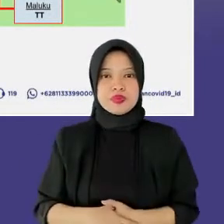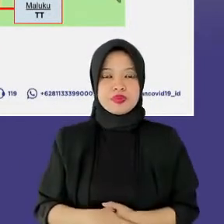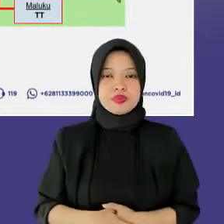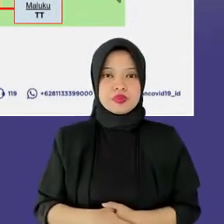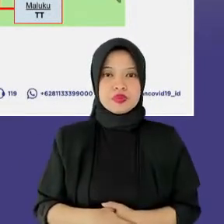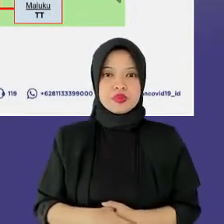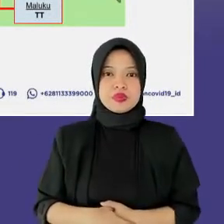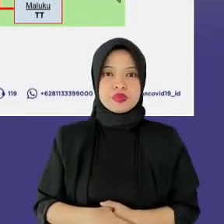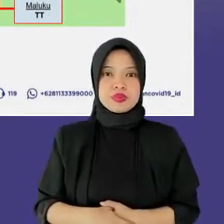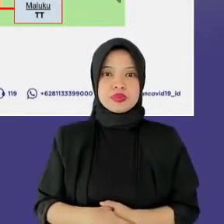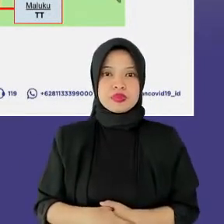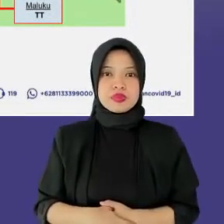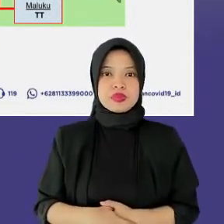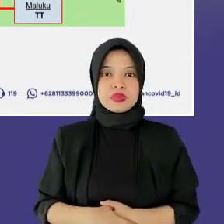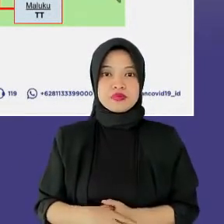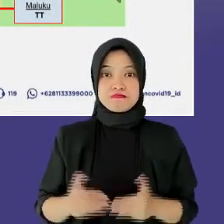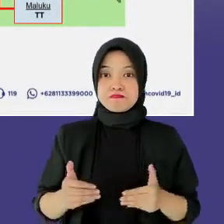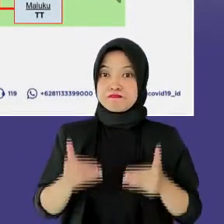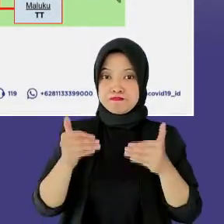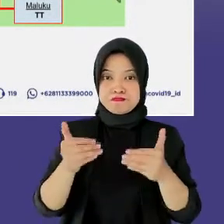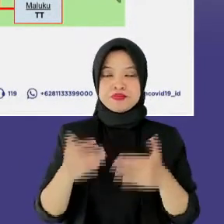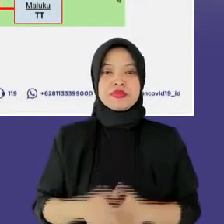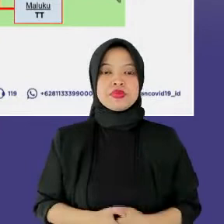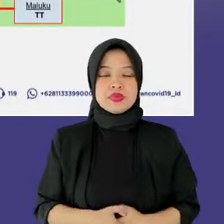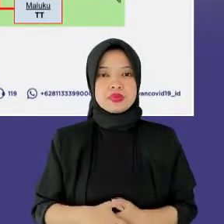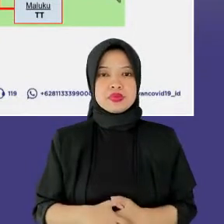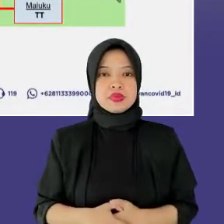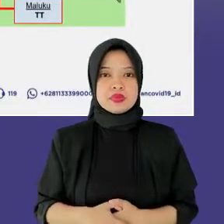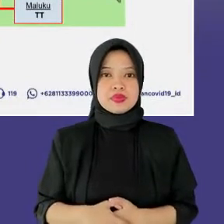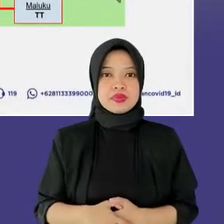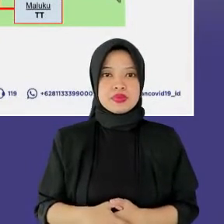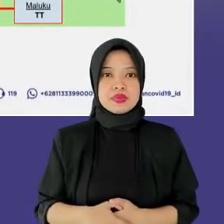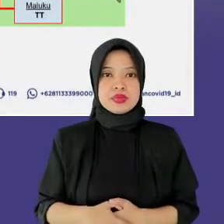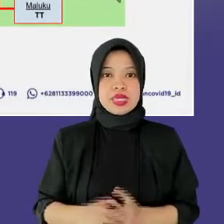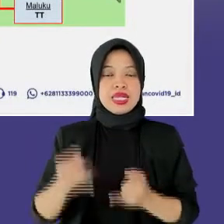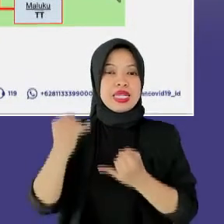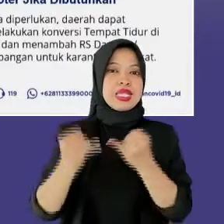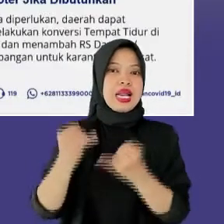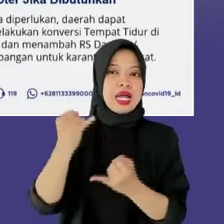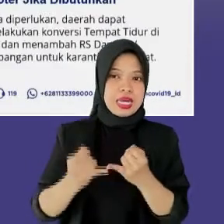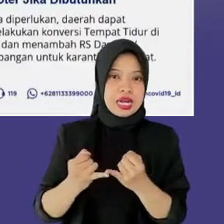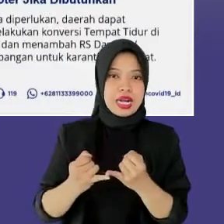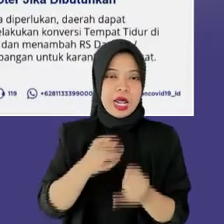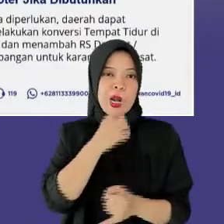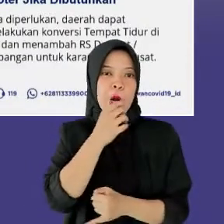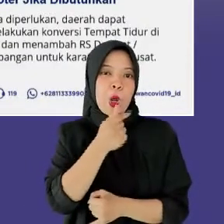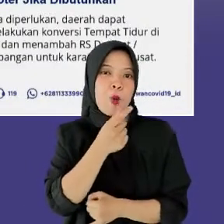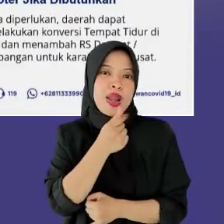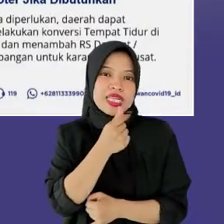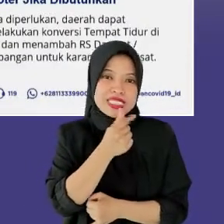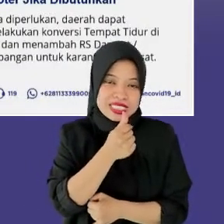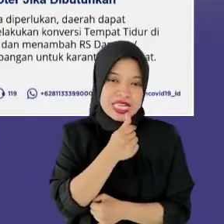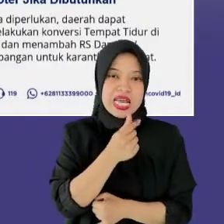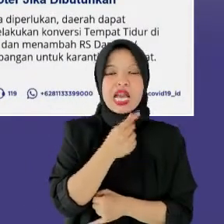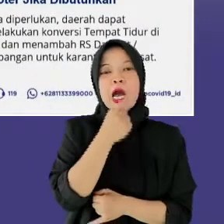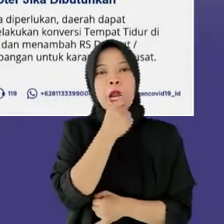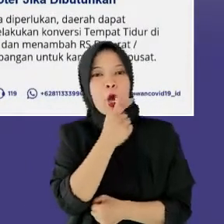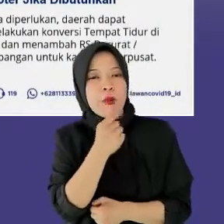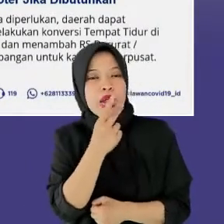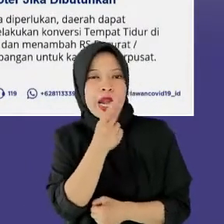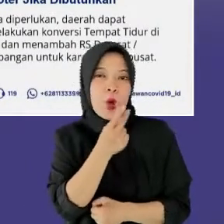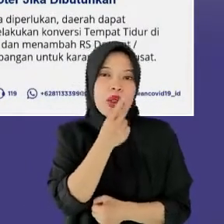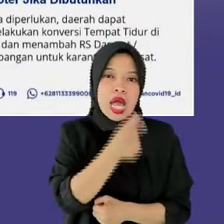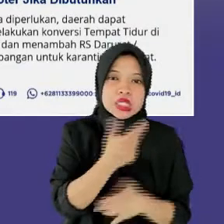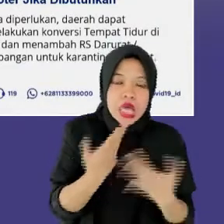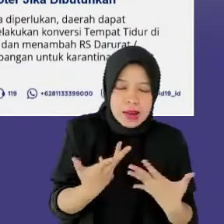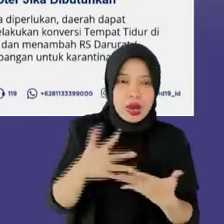Ini kurang lebih gambarannya. Iya. Lanjut. Kita sampai ke slide terakhir untuk rekomendasi Dokter Lola. Jadi kita sudah lihat